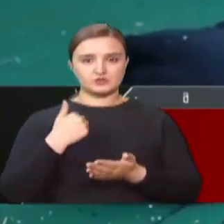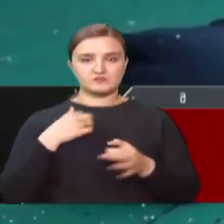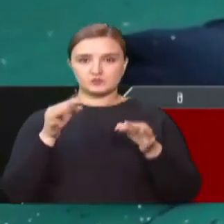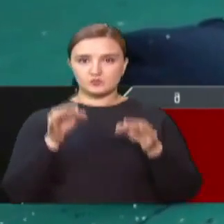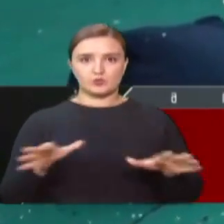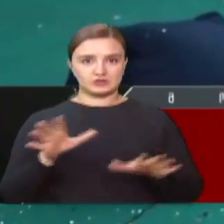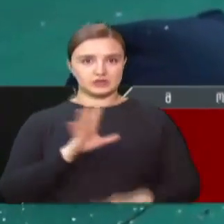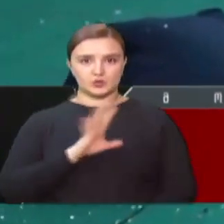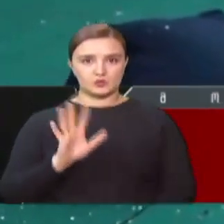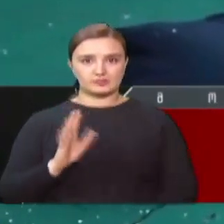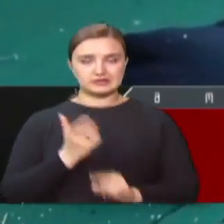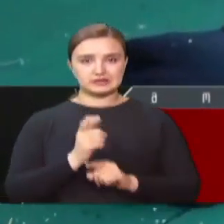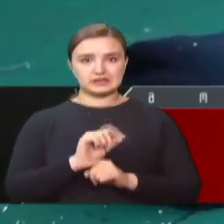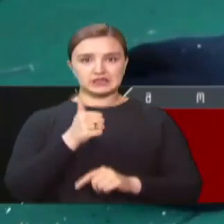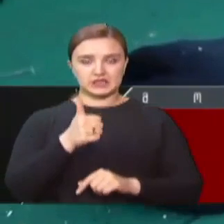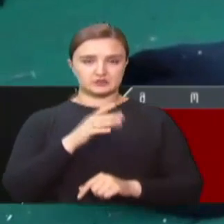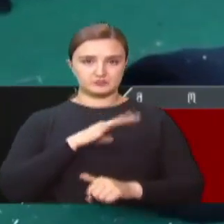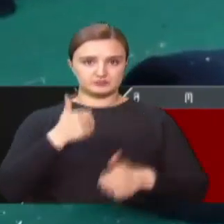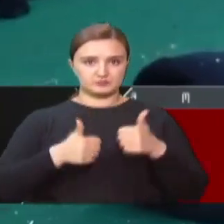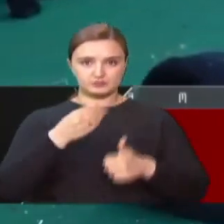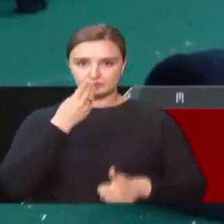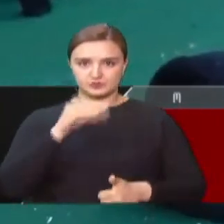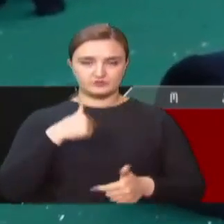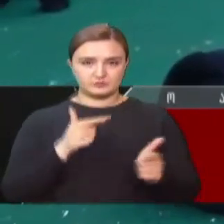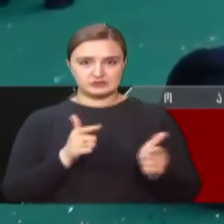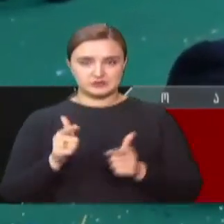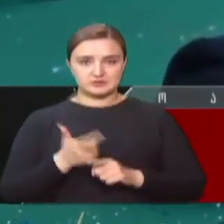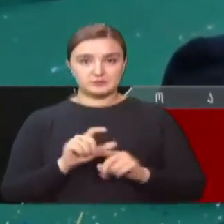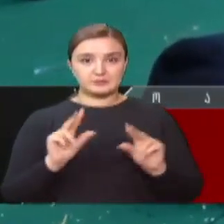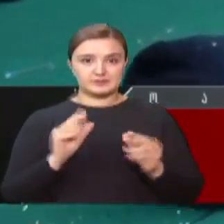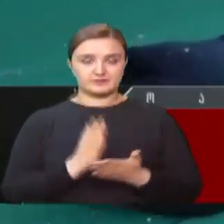მოულოდნელი არ ყოფილა, ძალიან კარგად ვიასპარეზე, ვემზადებოდი და ძალიან ბედნიერი ვარ.